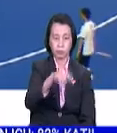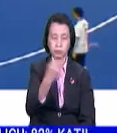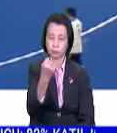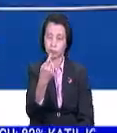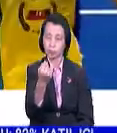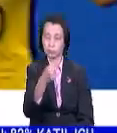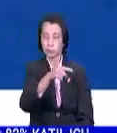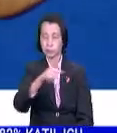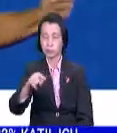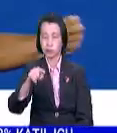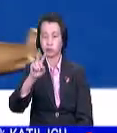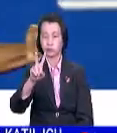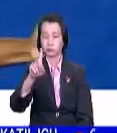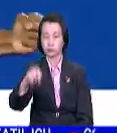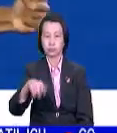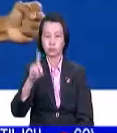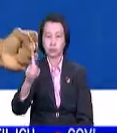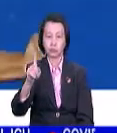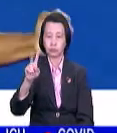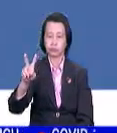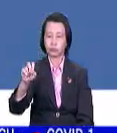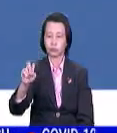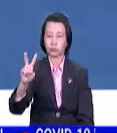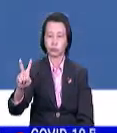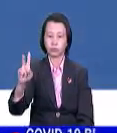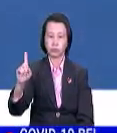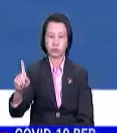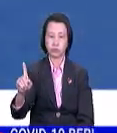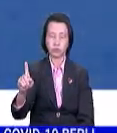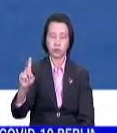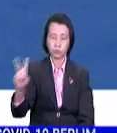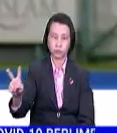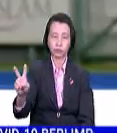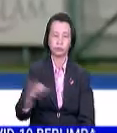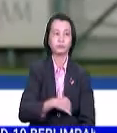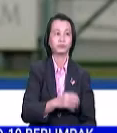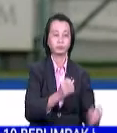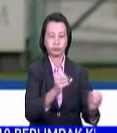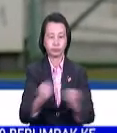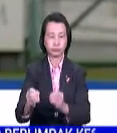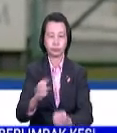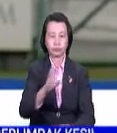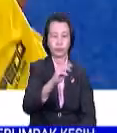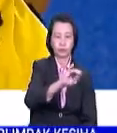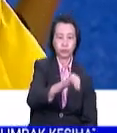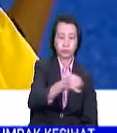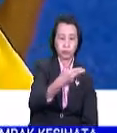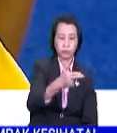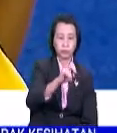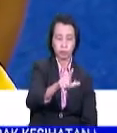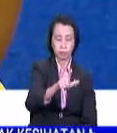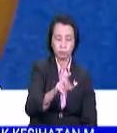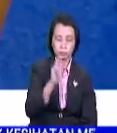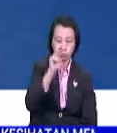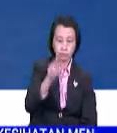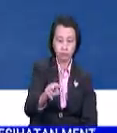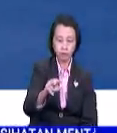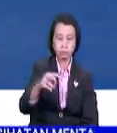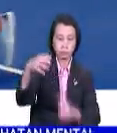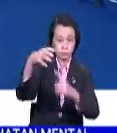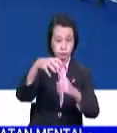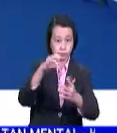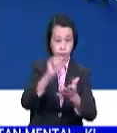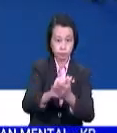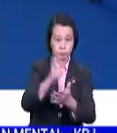November hingga 2 Januari 2021. Dalam pada itu, penganjuran MJHL edisi kali ini menyaksikan kejohanan